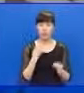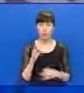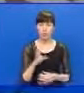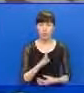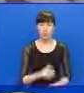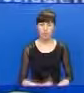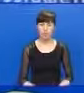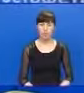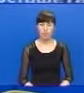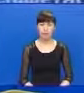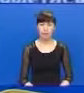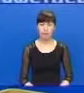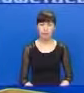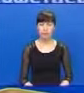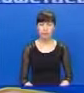Қазақ спорт